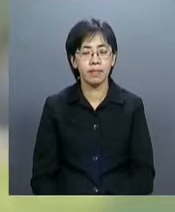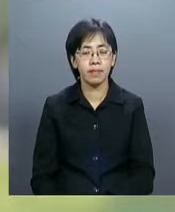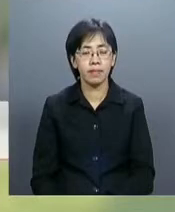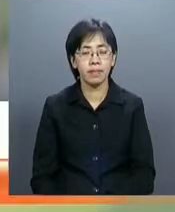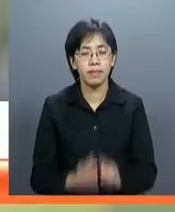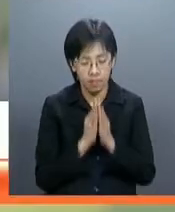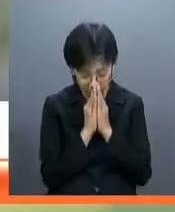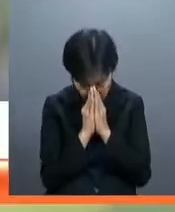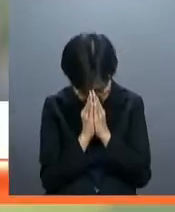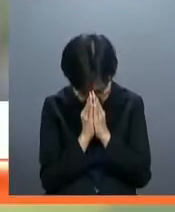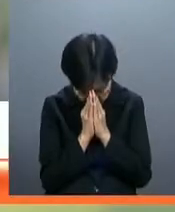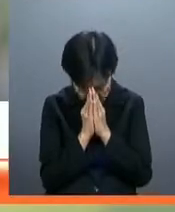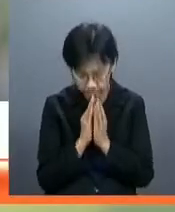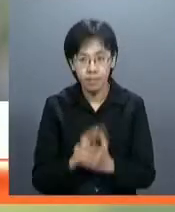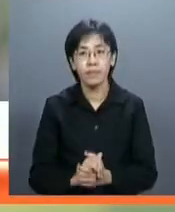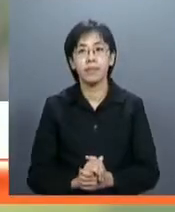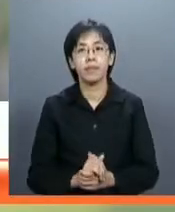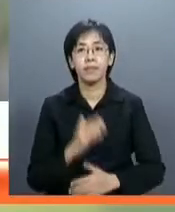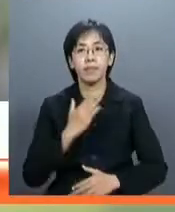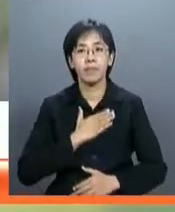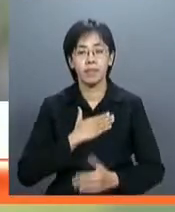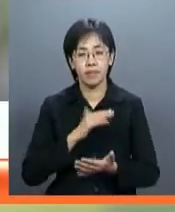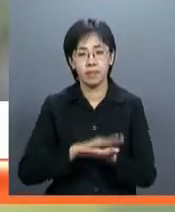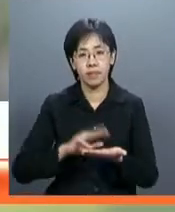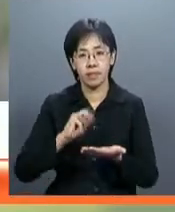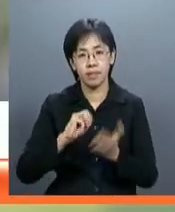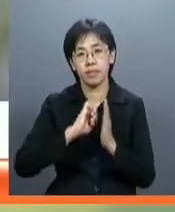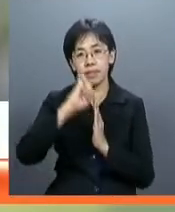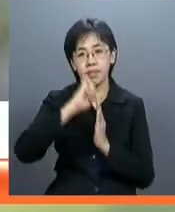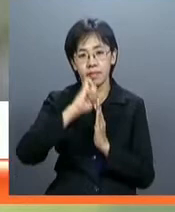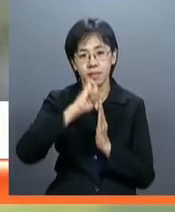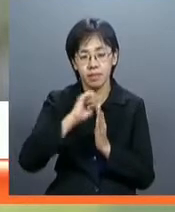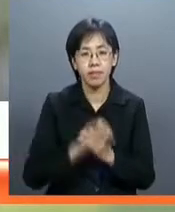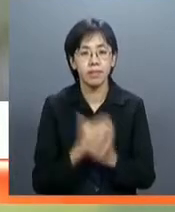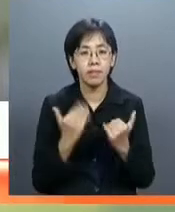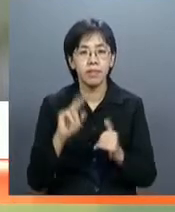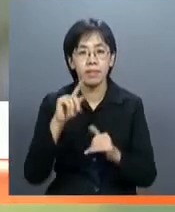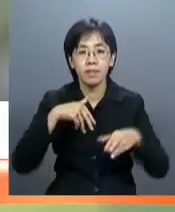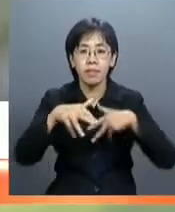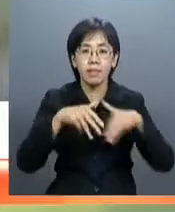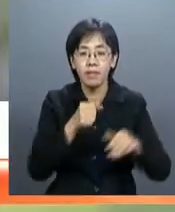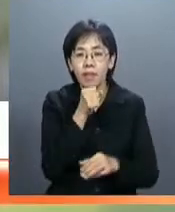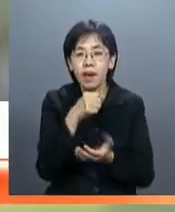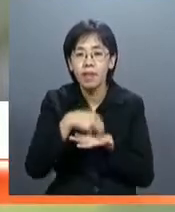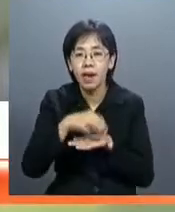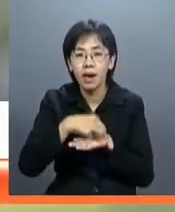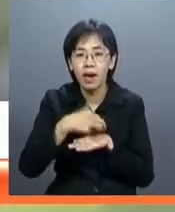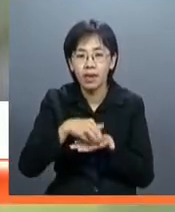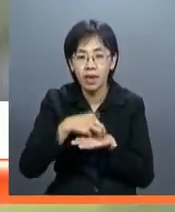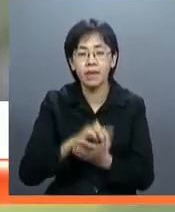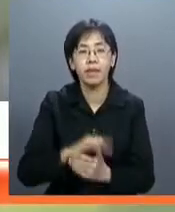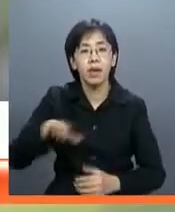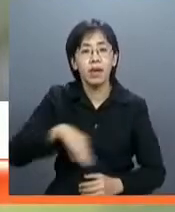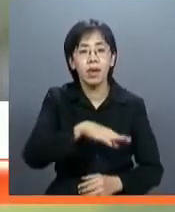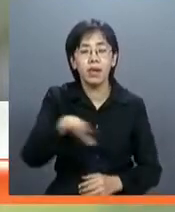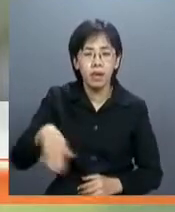สวัสดีค่ะพบกับดิฉันรัฐโรจิตพนาจากมหาวิทยาลัยเชียงใหม่ในช่วงนักข่าวพลเมือง Citizen Reporter ที่คุณผู้ชม